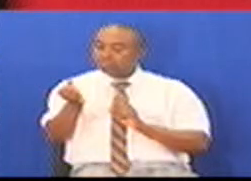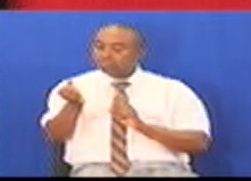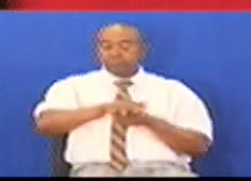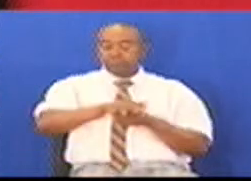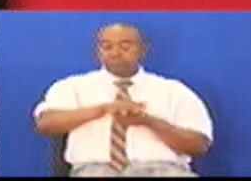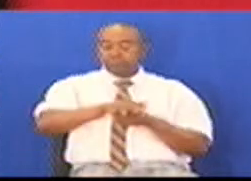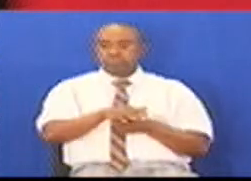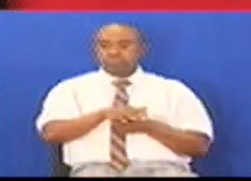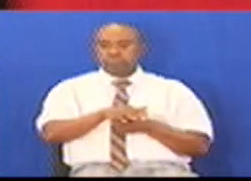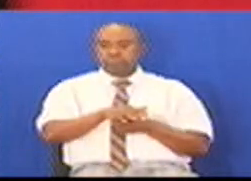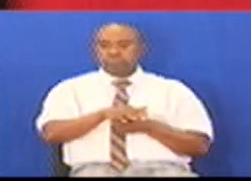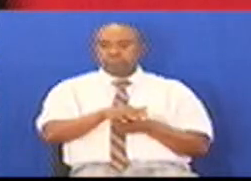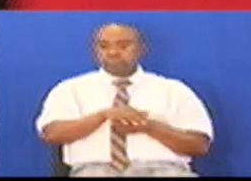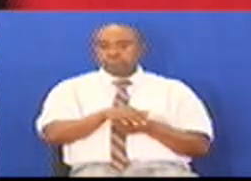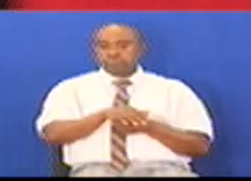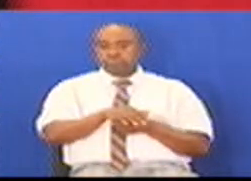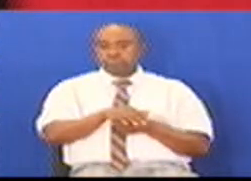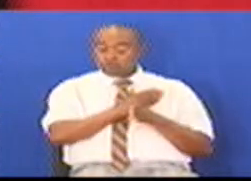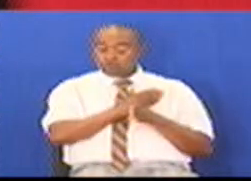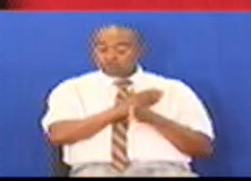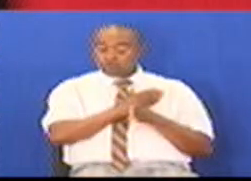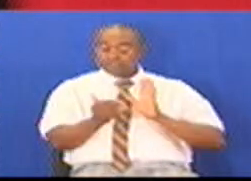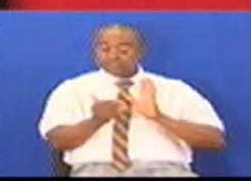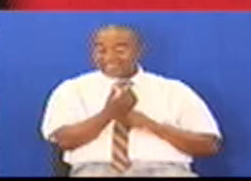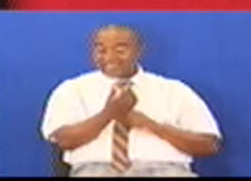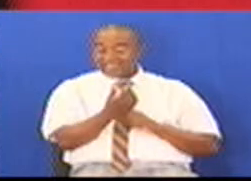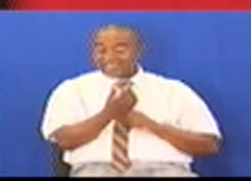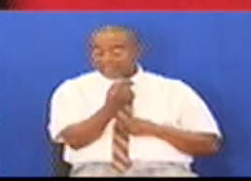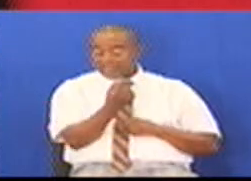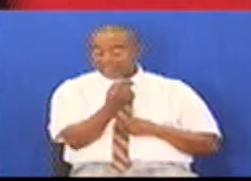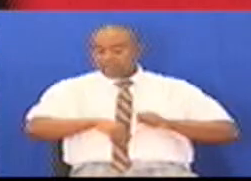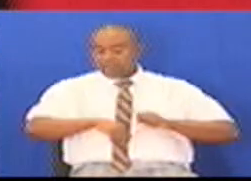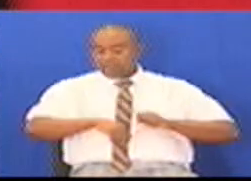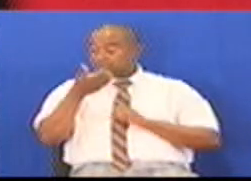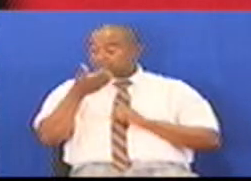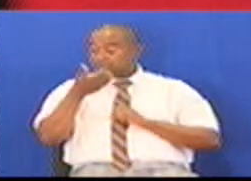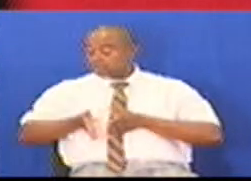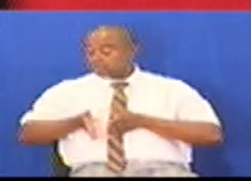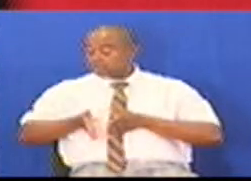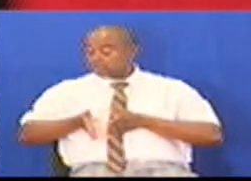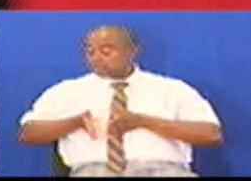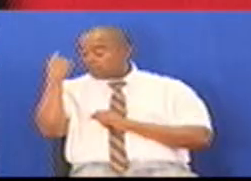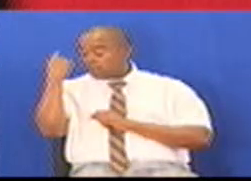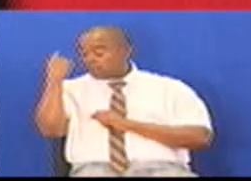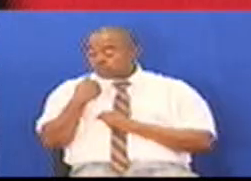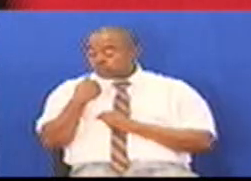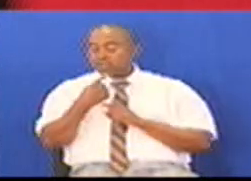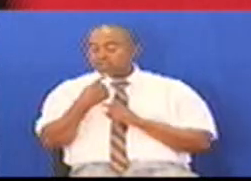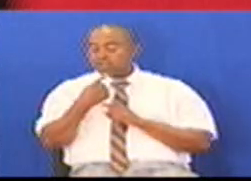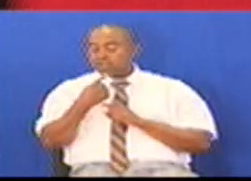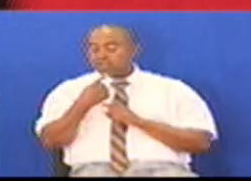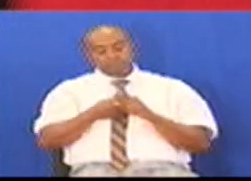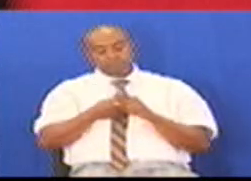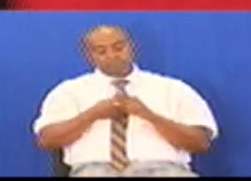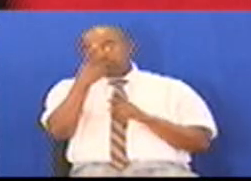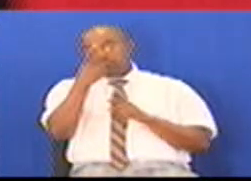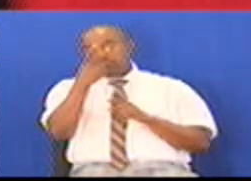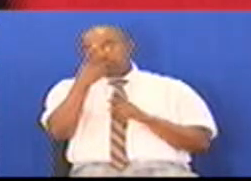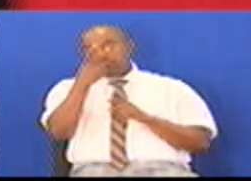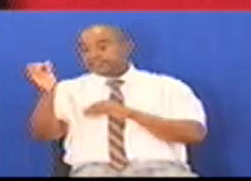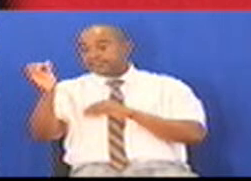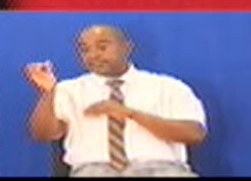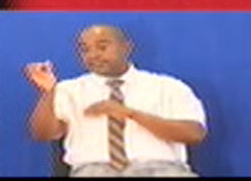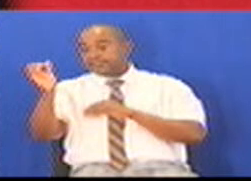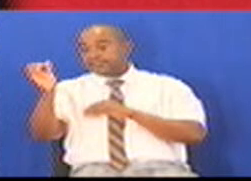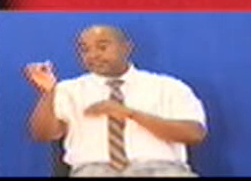zaidi. Kuhusiana na sheria ya fedha za mamlaka za serikali za mitaa sura ya 290, Mheshimiwa Spika, mabadiliko